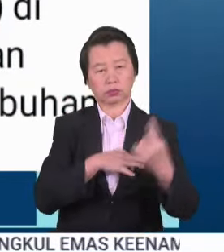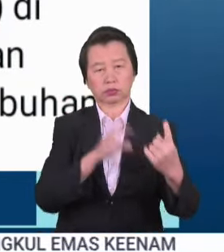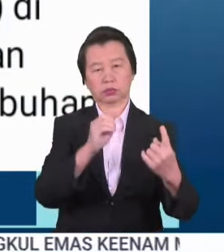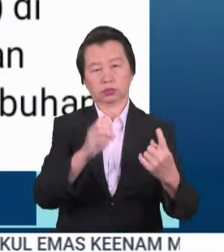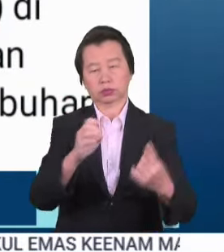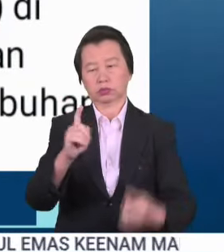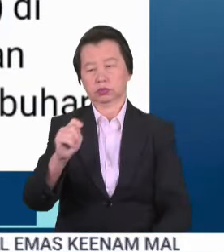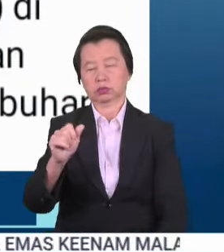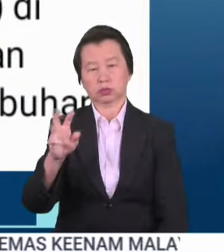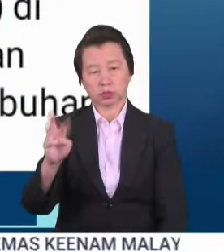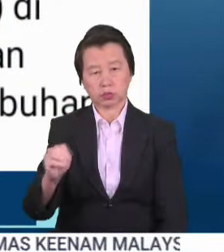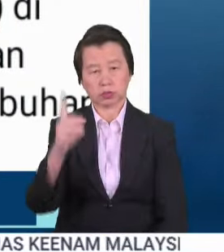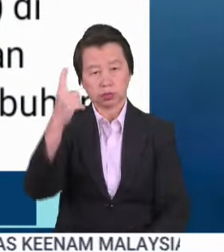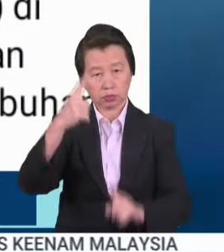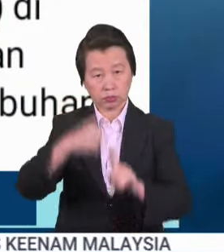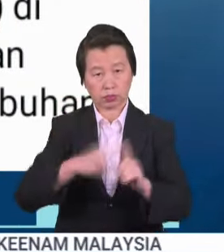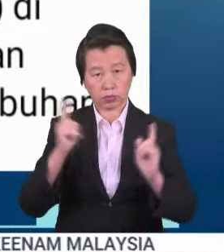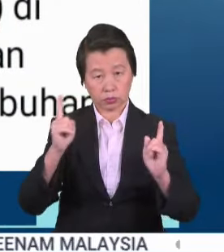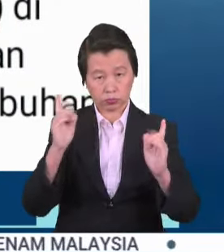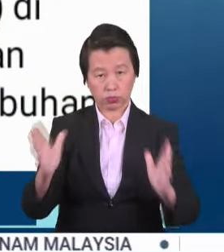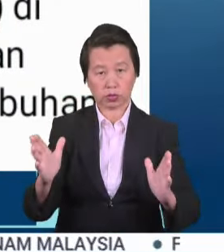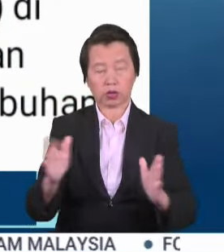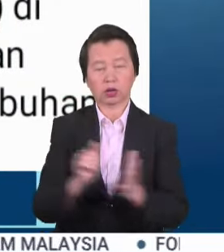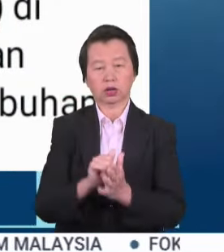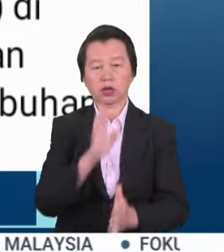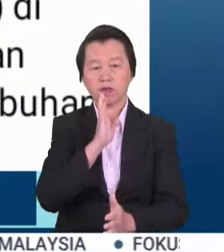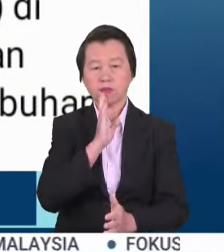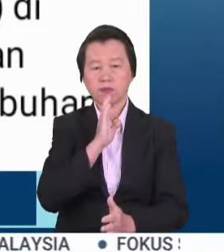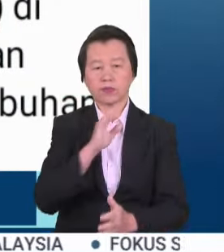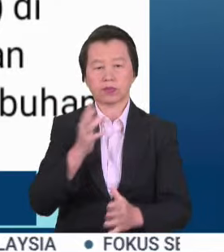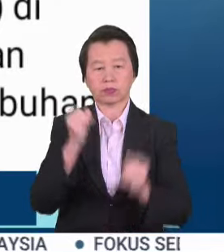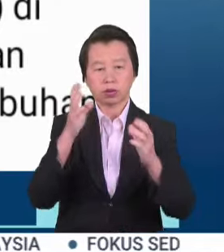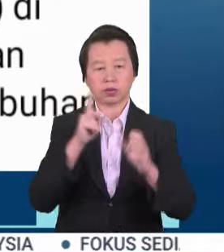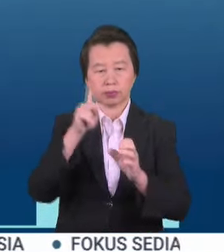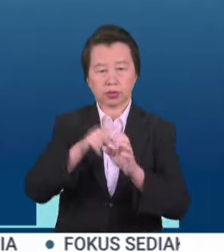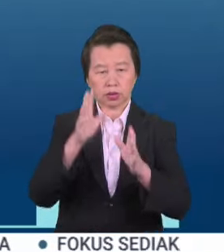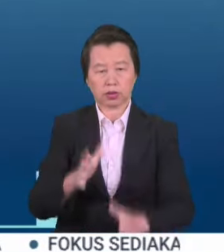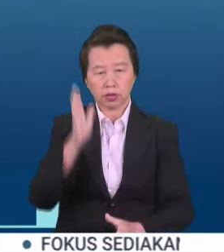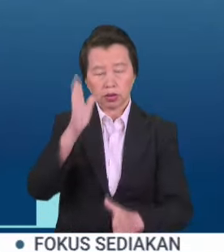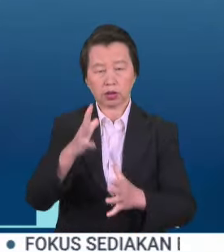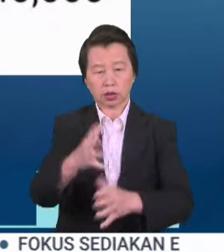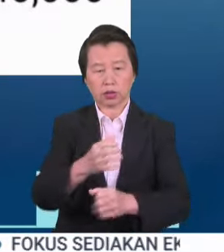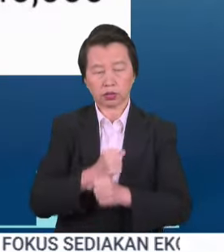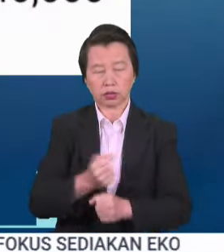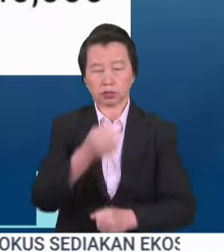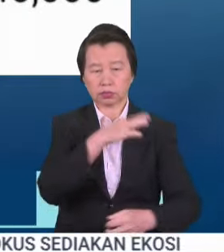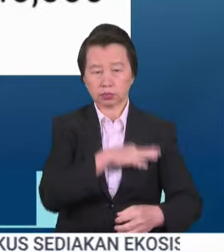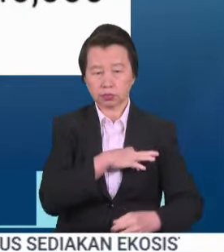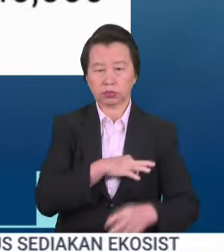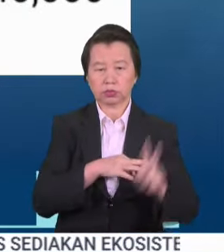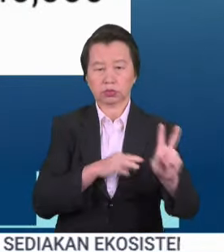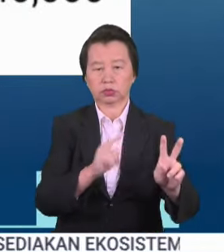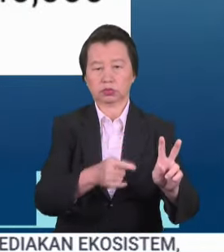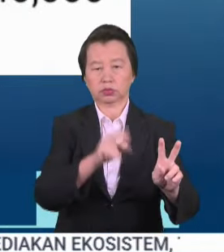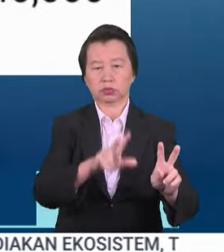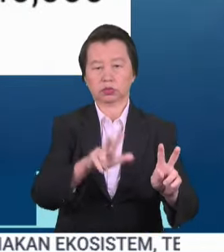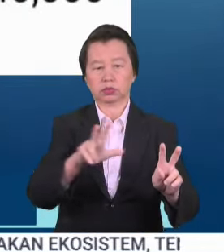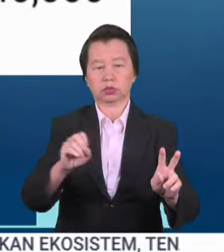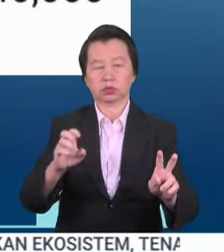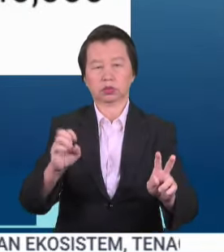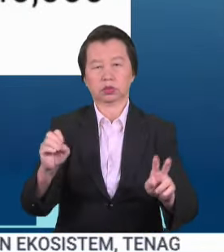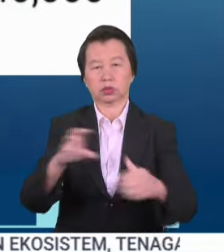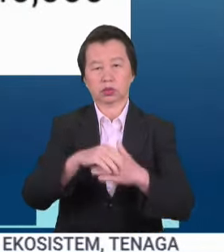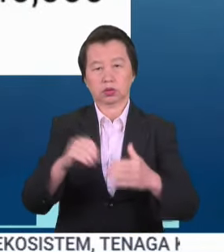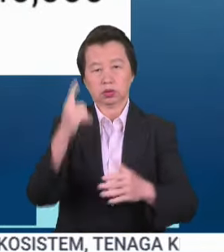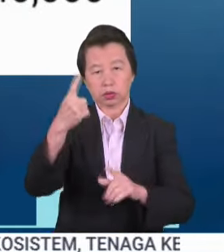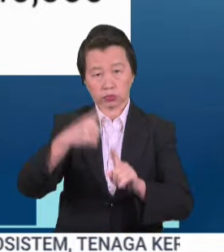tan metrik dalam tempoh sebulan. Menteri Ekonomi berkata sebanyak peserta dijangka memperoleh hasil kira-kira RM2,300